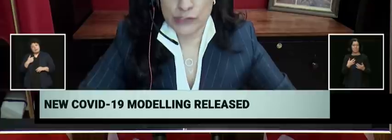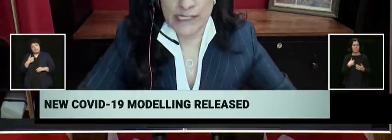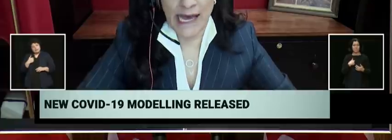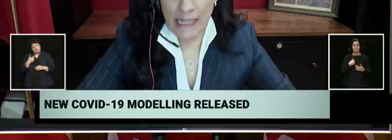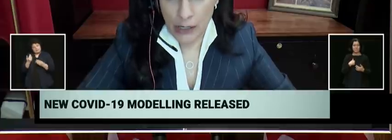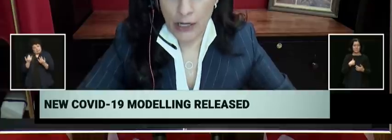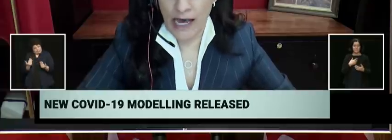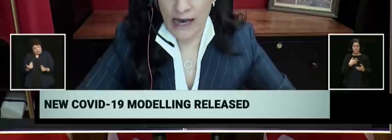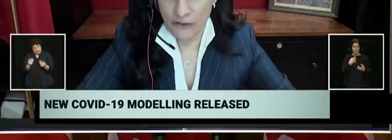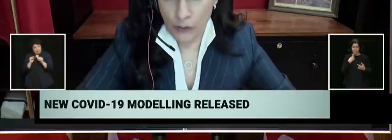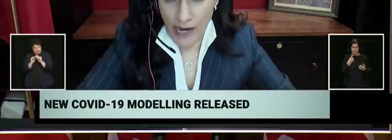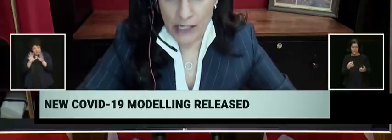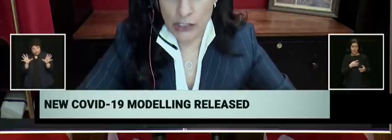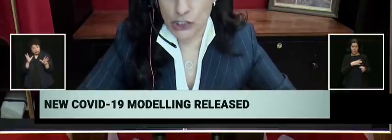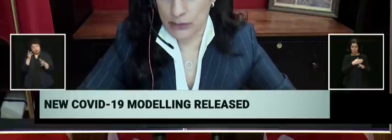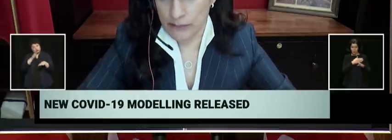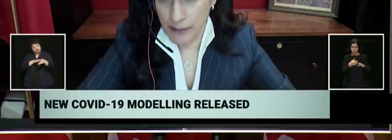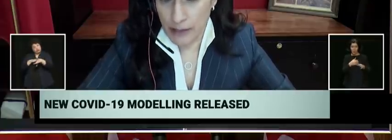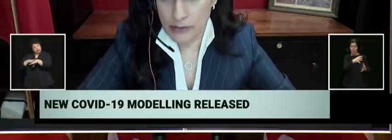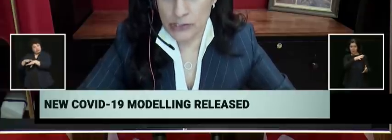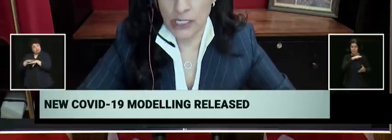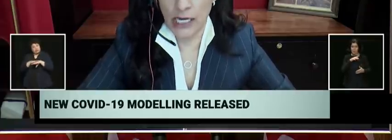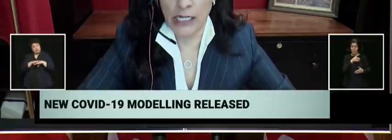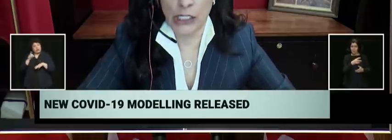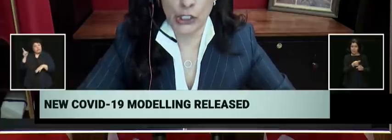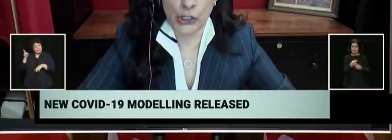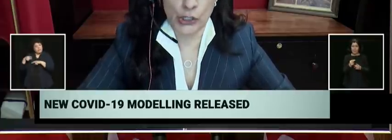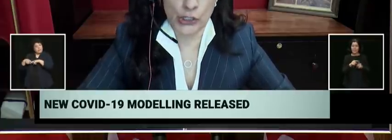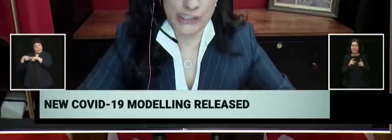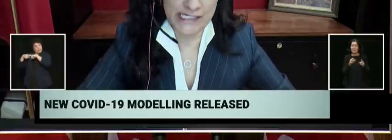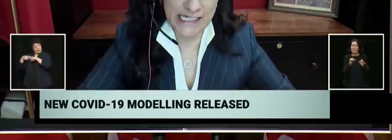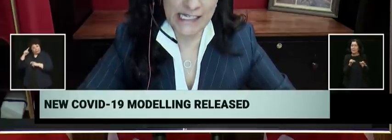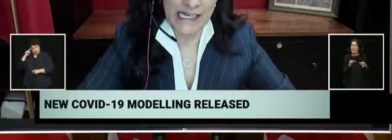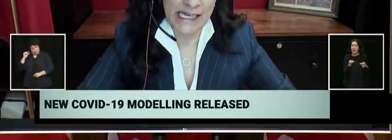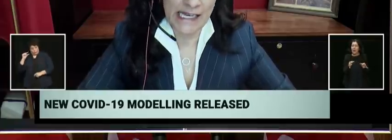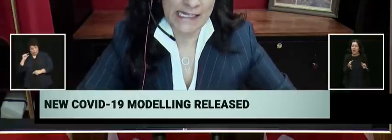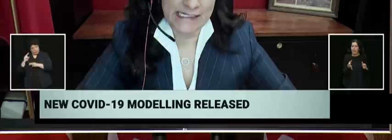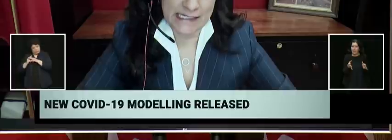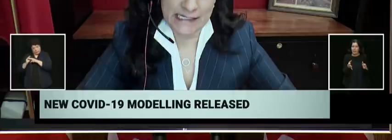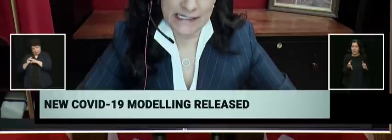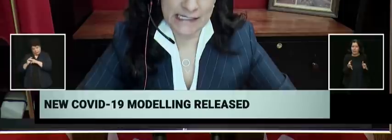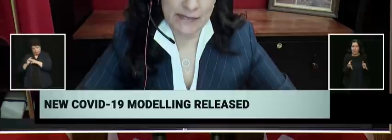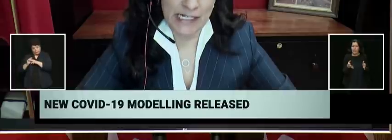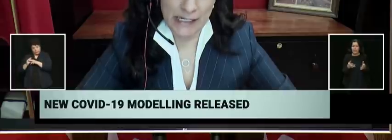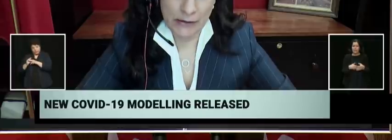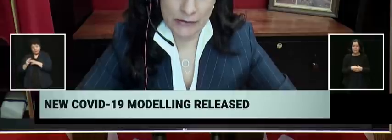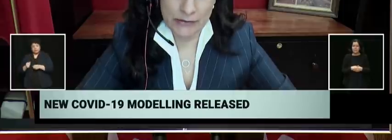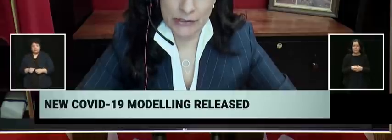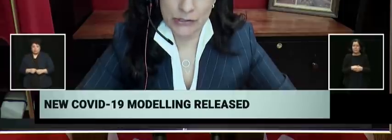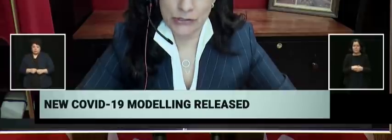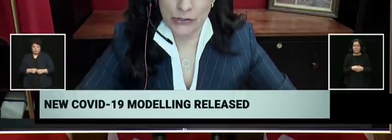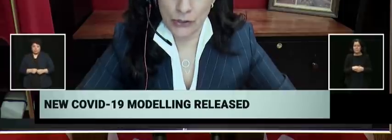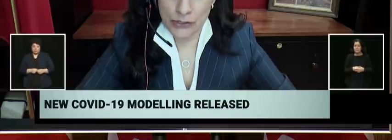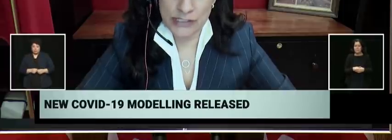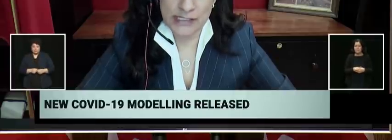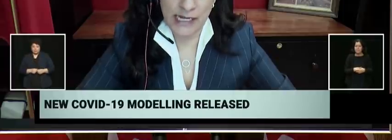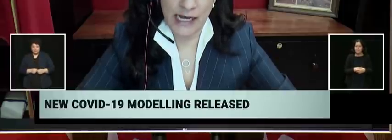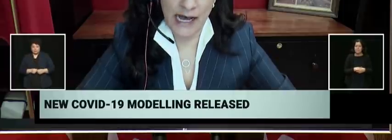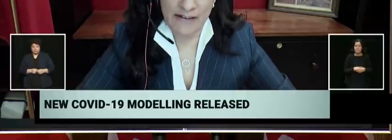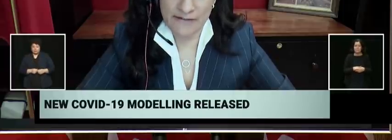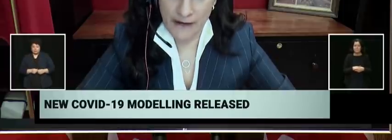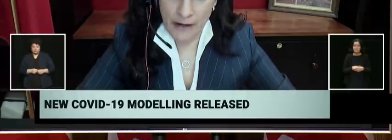Nous allons avoir, je pense, le 6 millions de